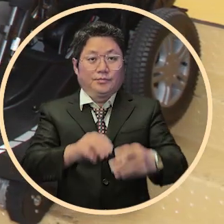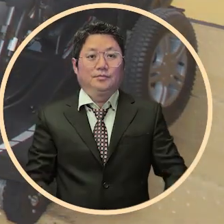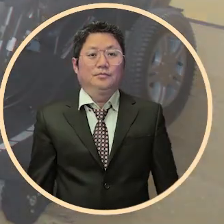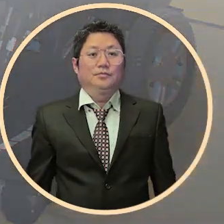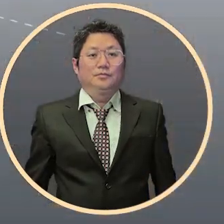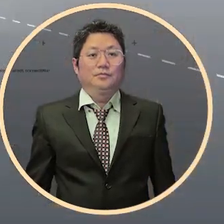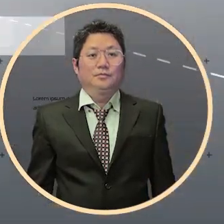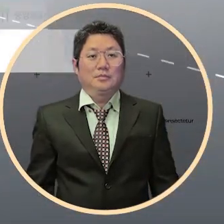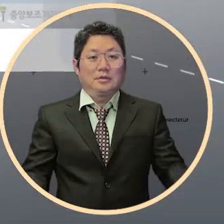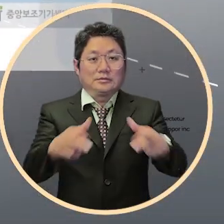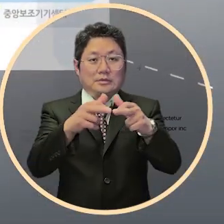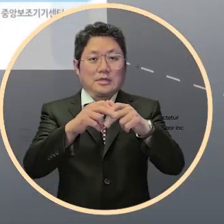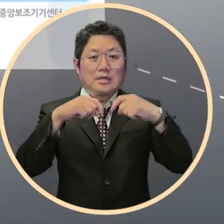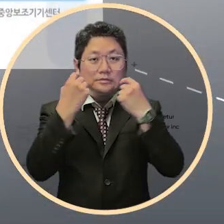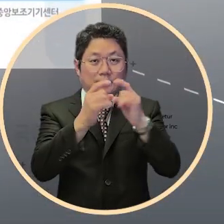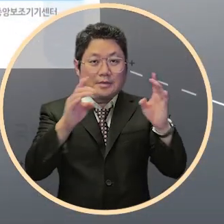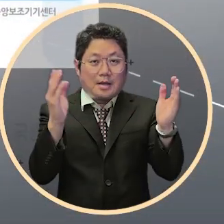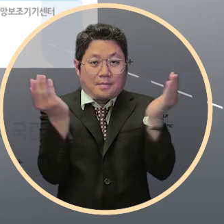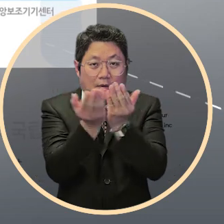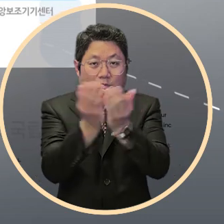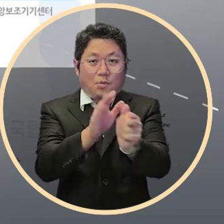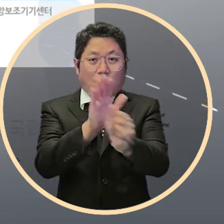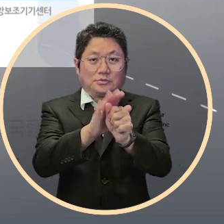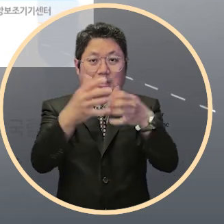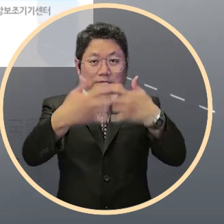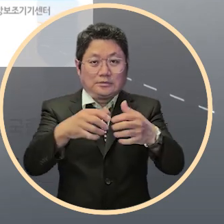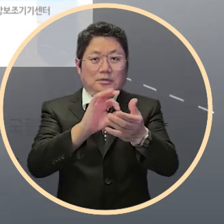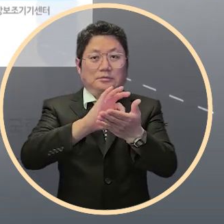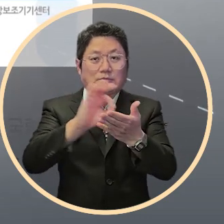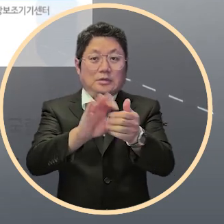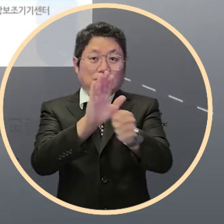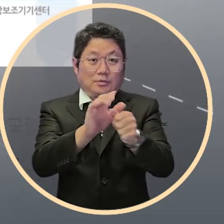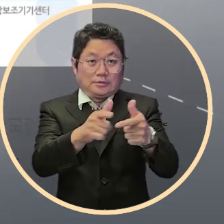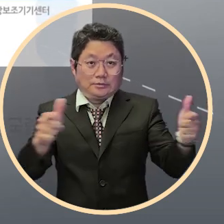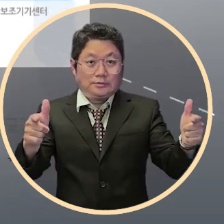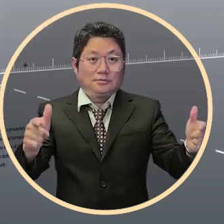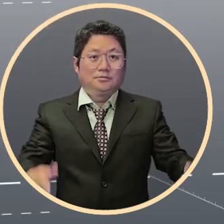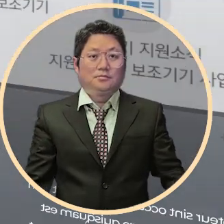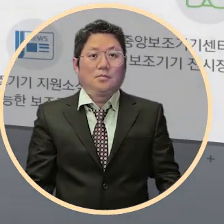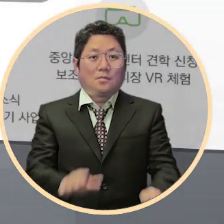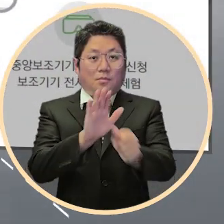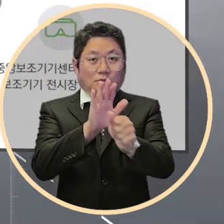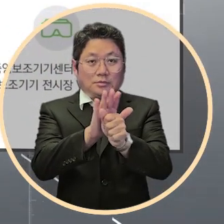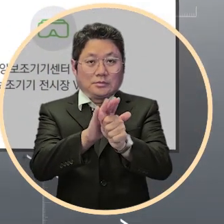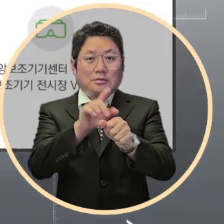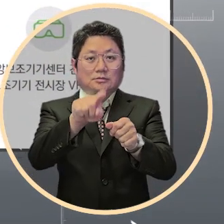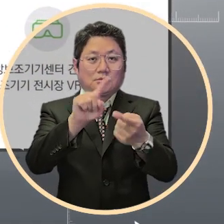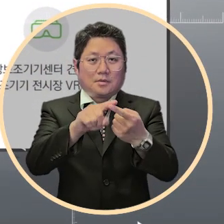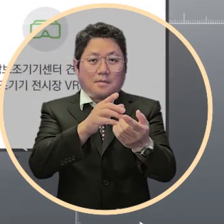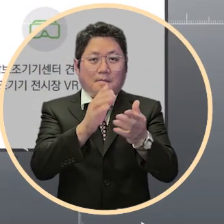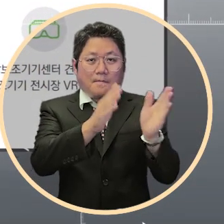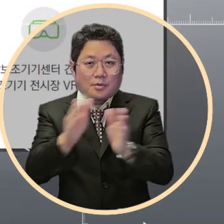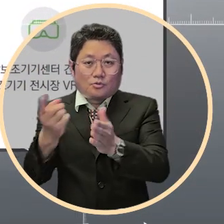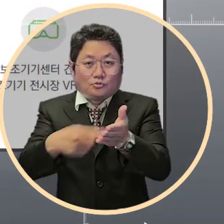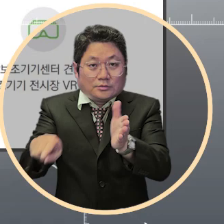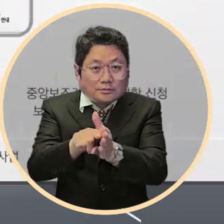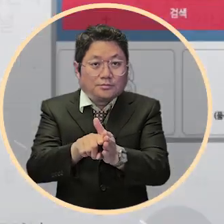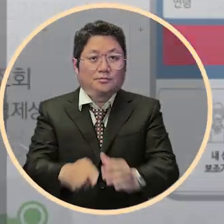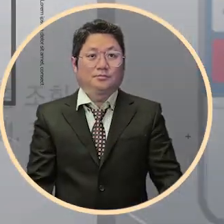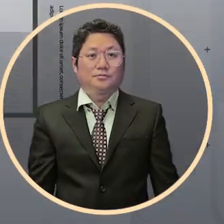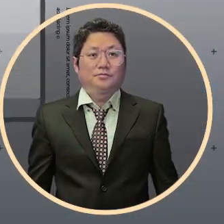중앙보조기기센터는 장애인 개개인에게 맞는 보조기기 사용 지원 등 보조기기 지원 체계 마련을